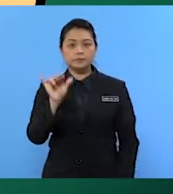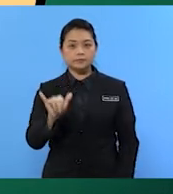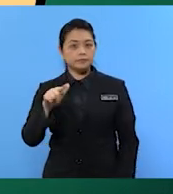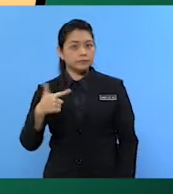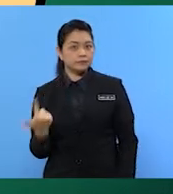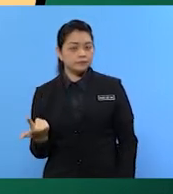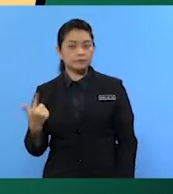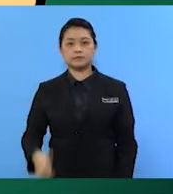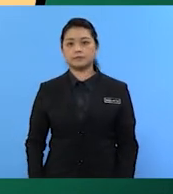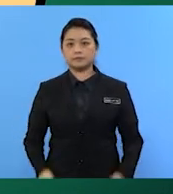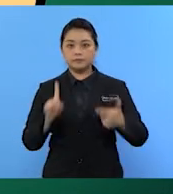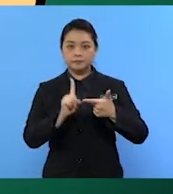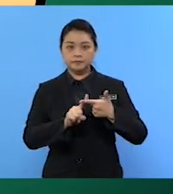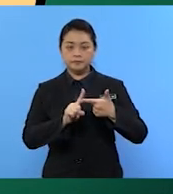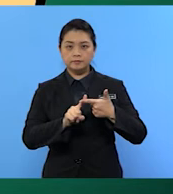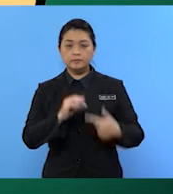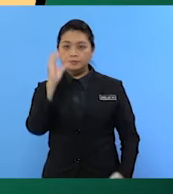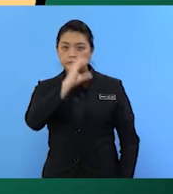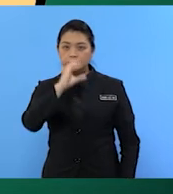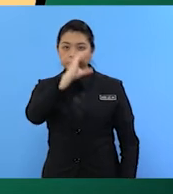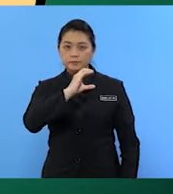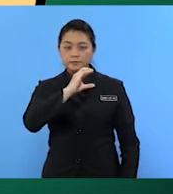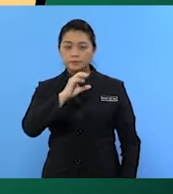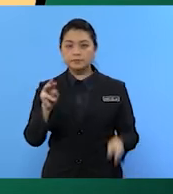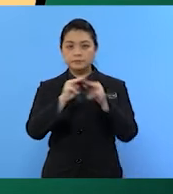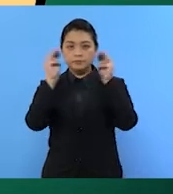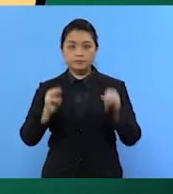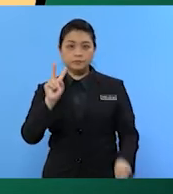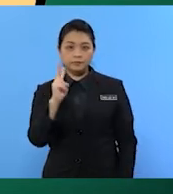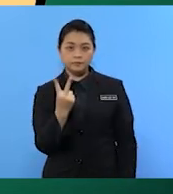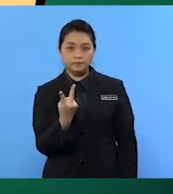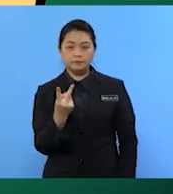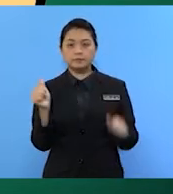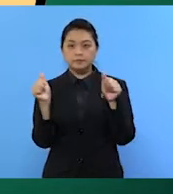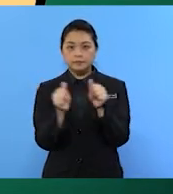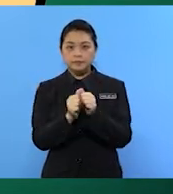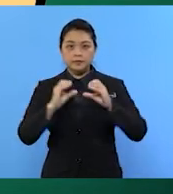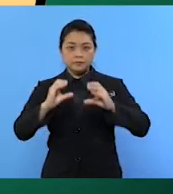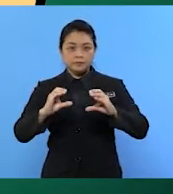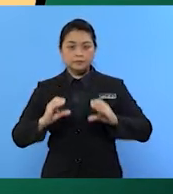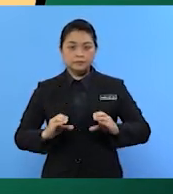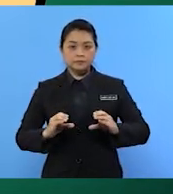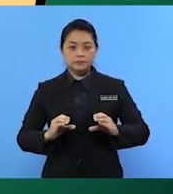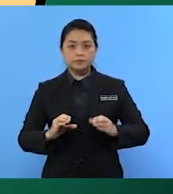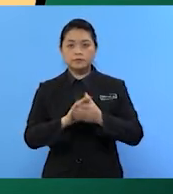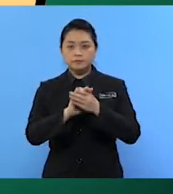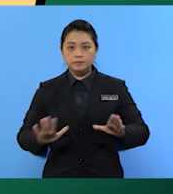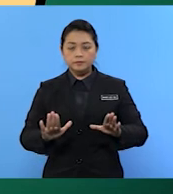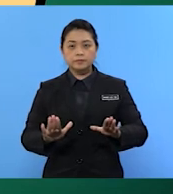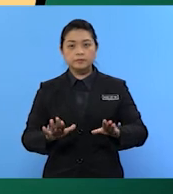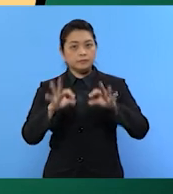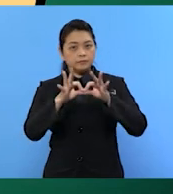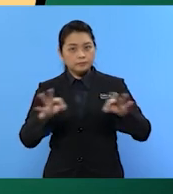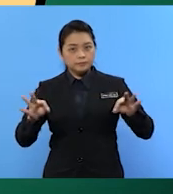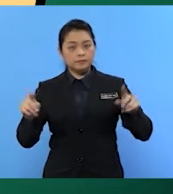lain. Kedua, mencari matriks songsang dengan kaedah penyelesaian